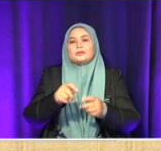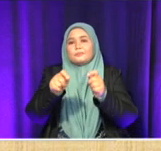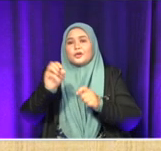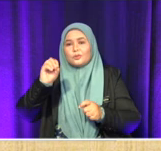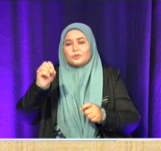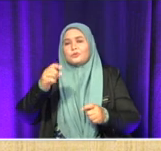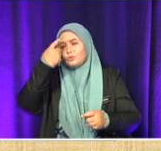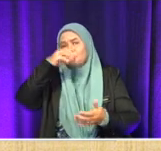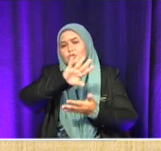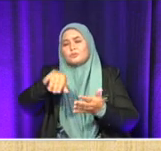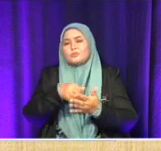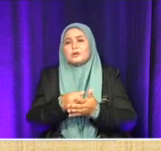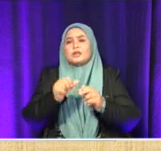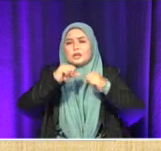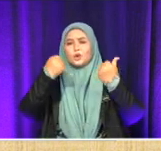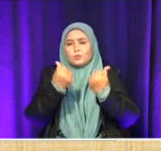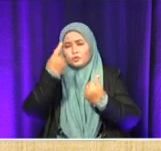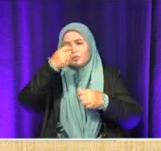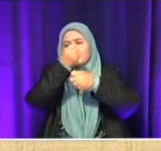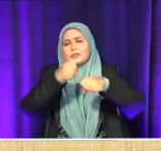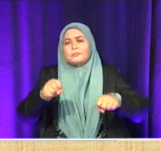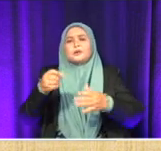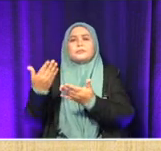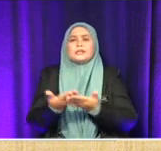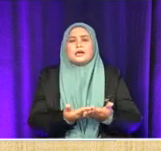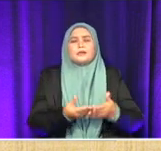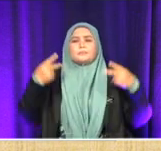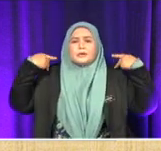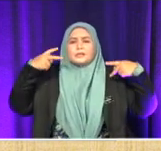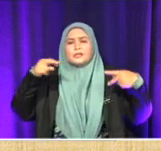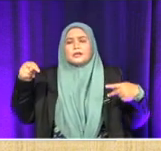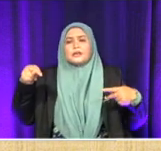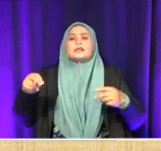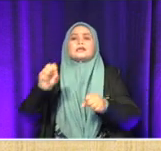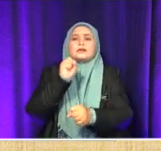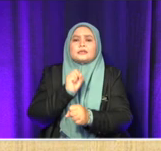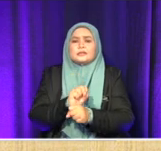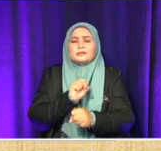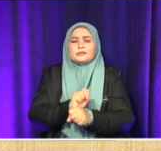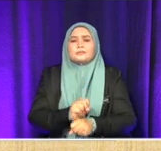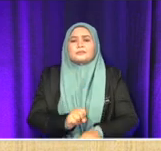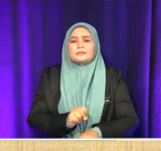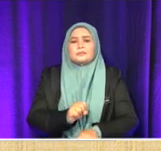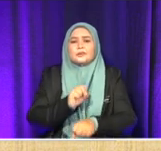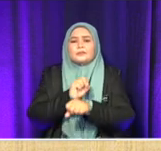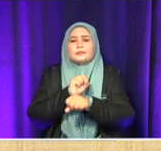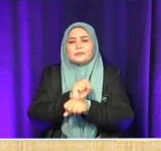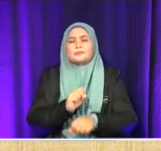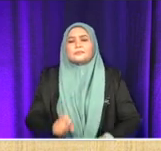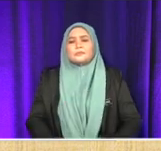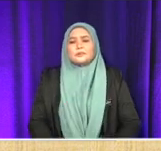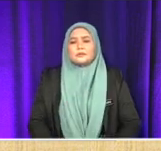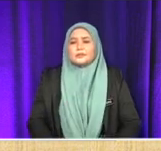semua kaum bagi persediaan permintaan pasaran kerja oke mari kita tinggal ada siapa Nak